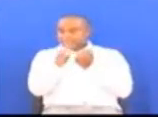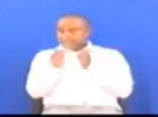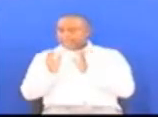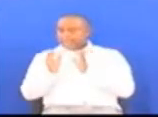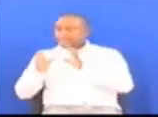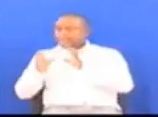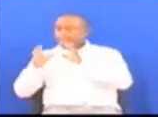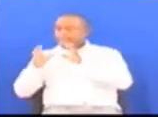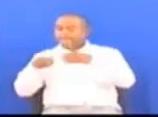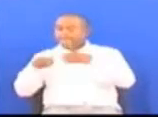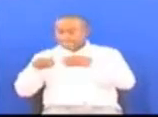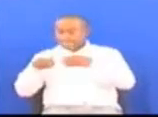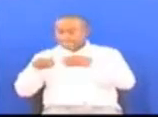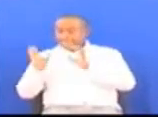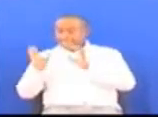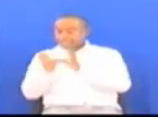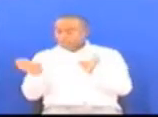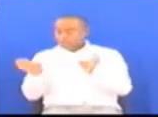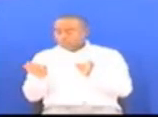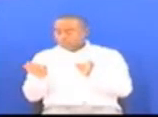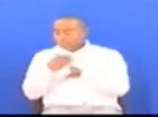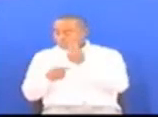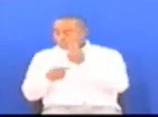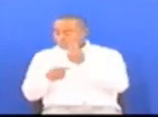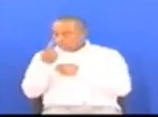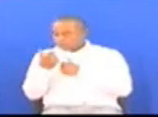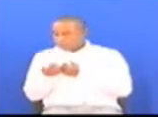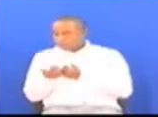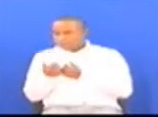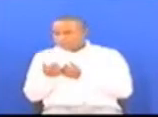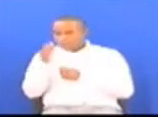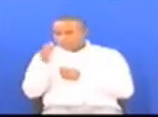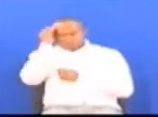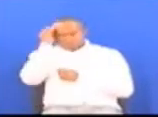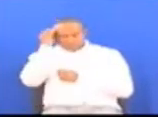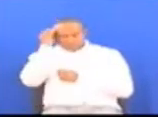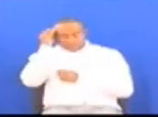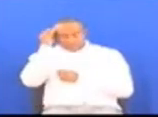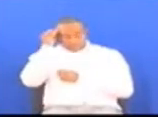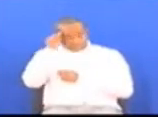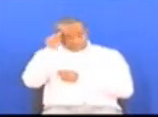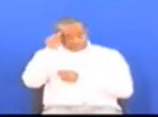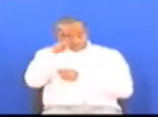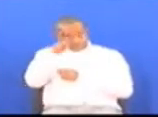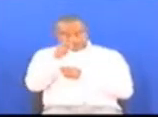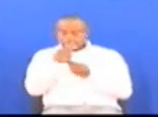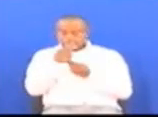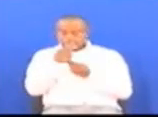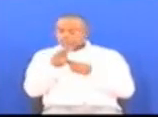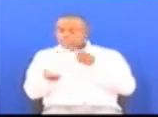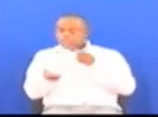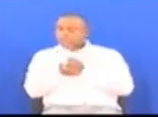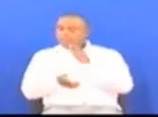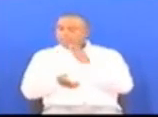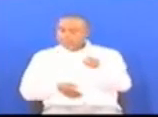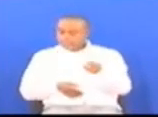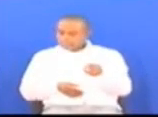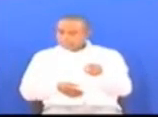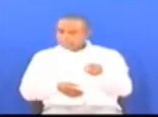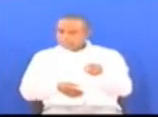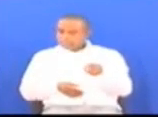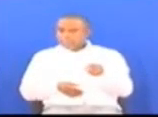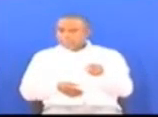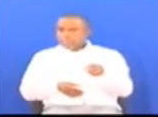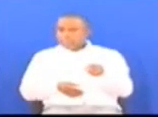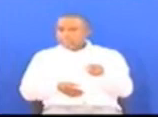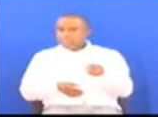kwa mapana hii falsafa ya huyu Daktari John Pombe Magufuli, lakini pia hata